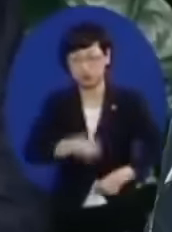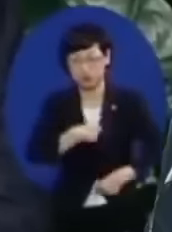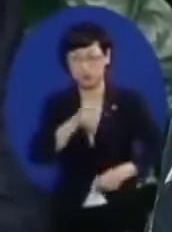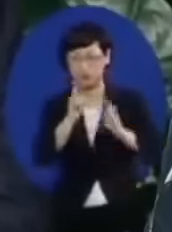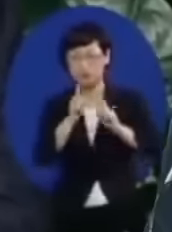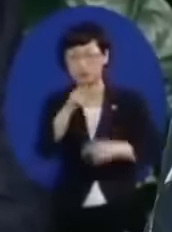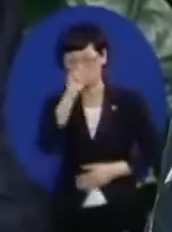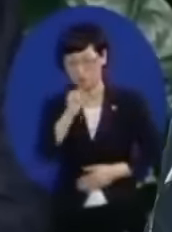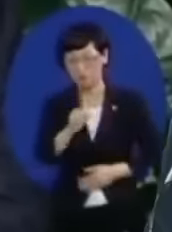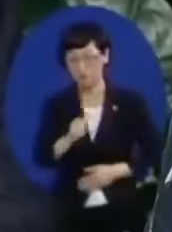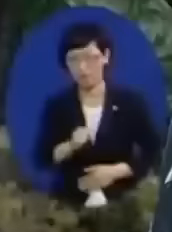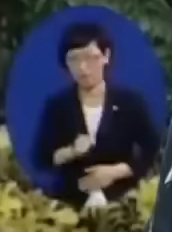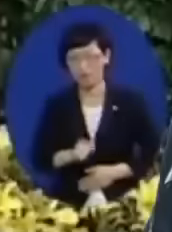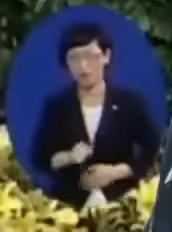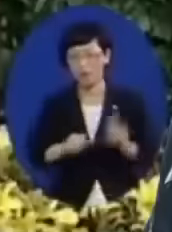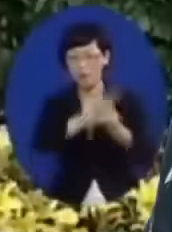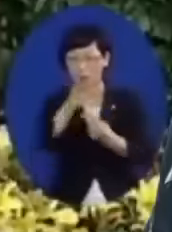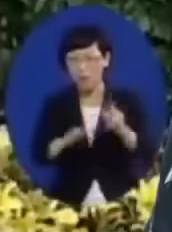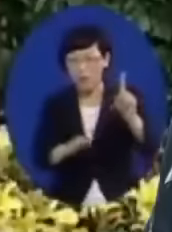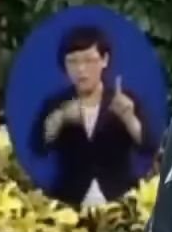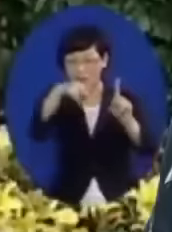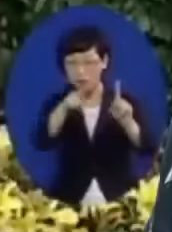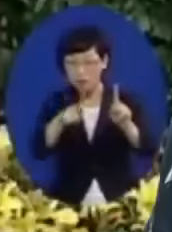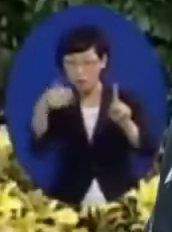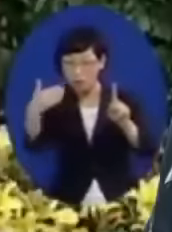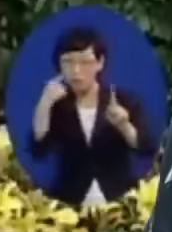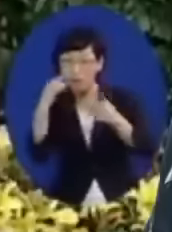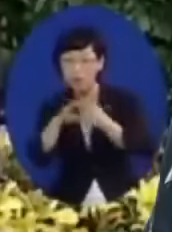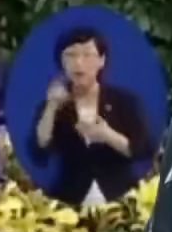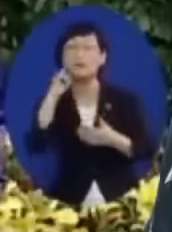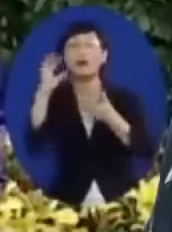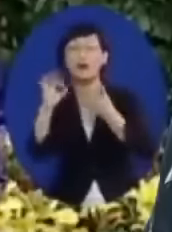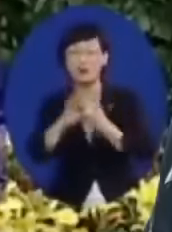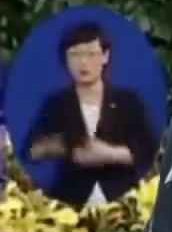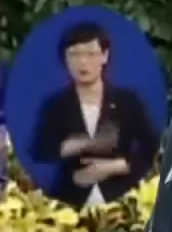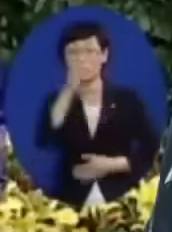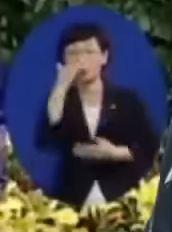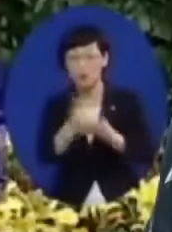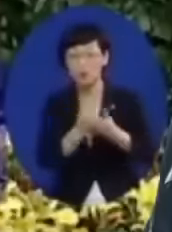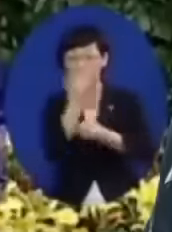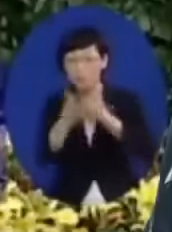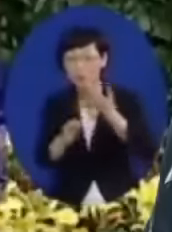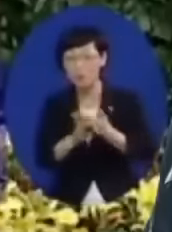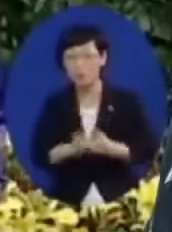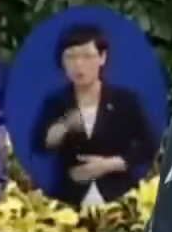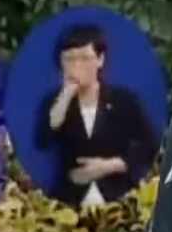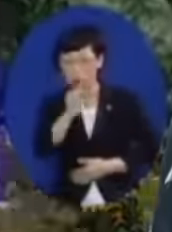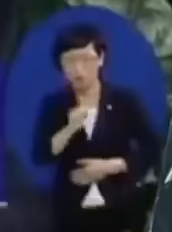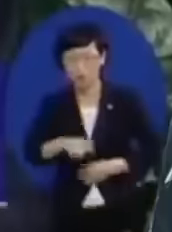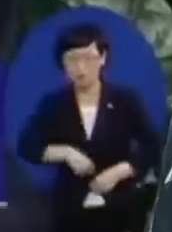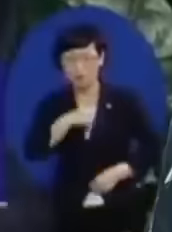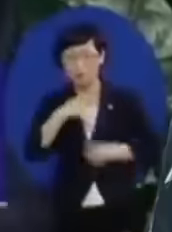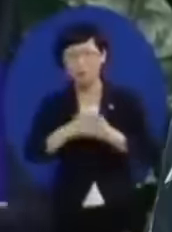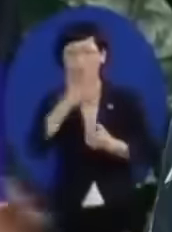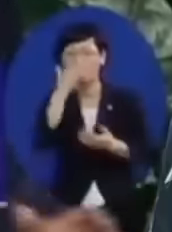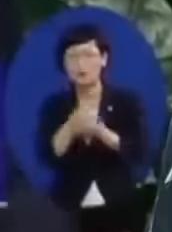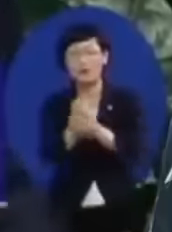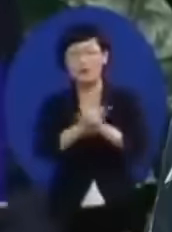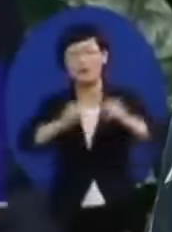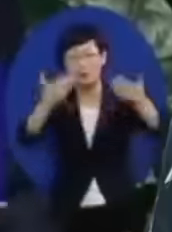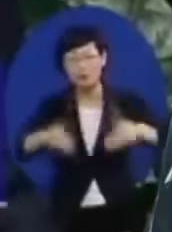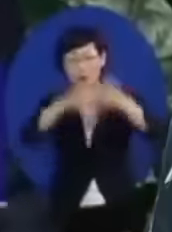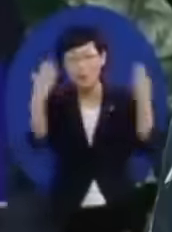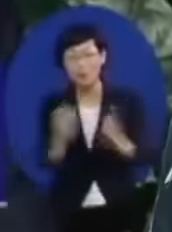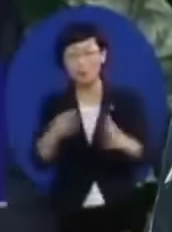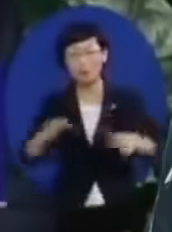것입니다. 요한 1서 1장 9절에 만일 우리가 우리 죄를 자백하면 저는 미쁘시고 이로우사 우리 죄를 사하시며 모든